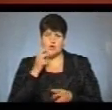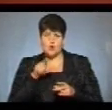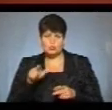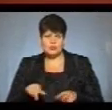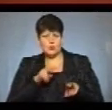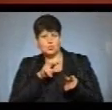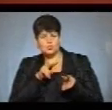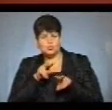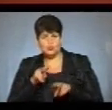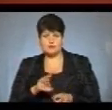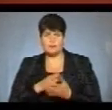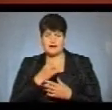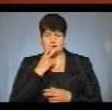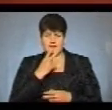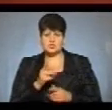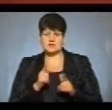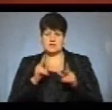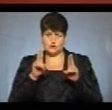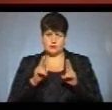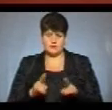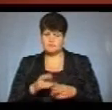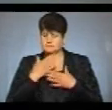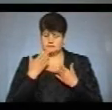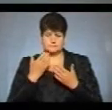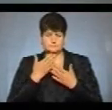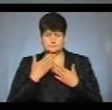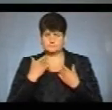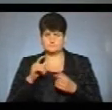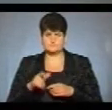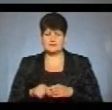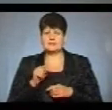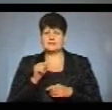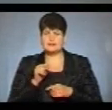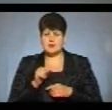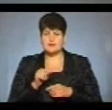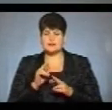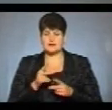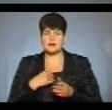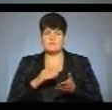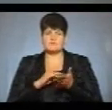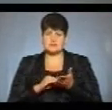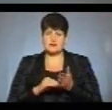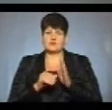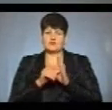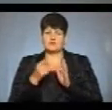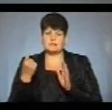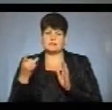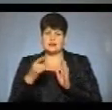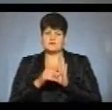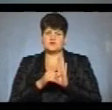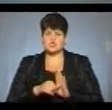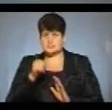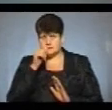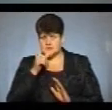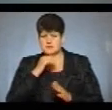би мав дивитися, чи згідно правил не передбачено? Немає. Там вона, так як я писав, раз в 6 місяців має